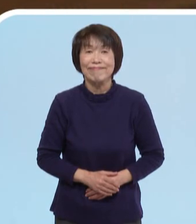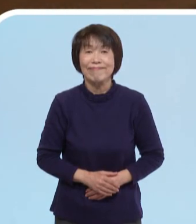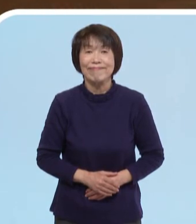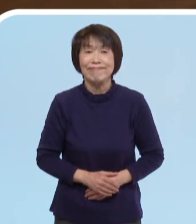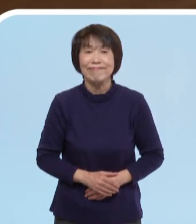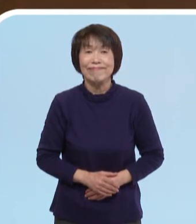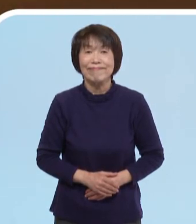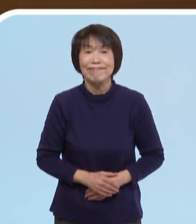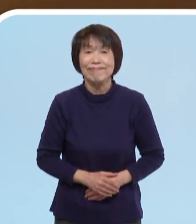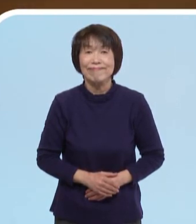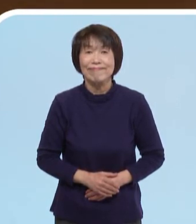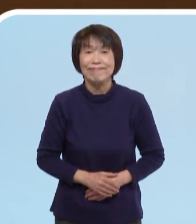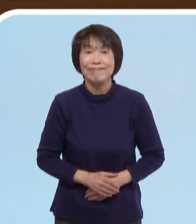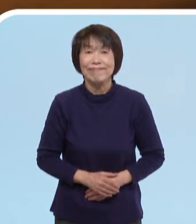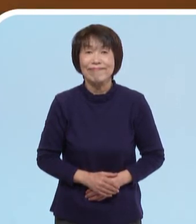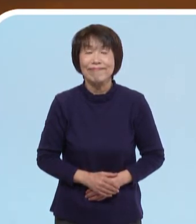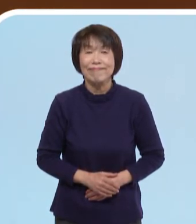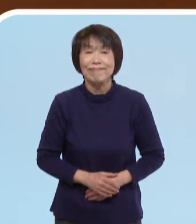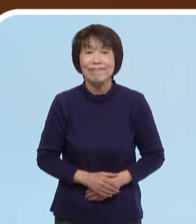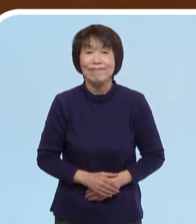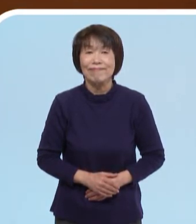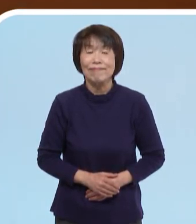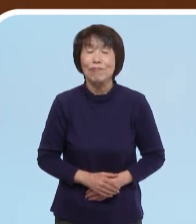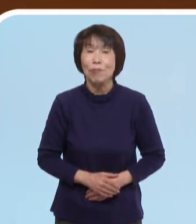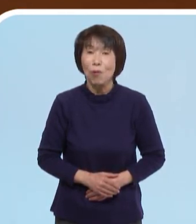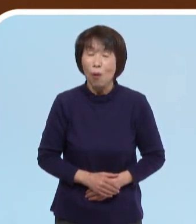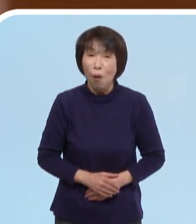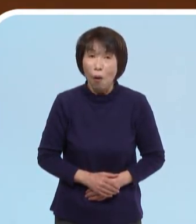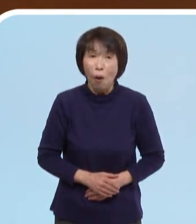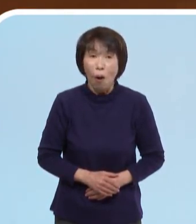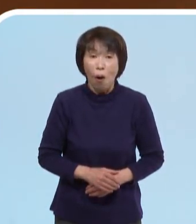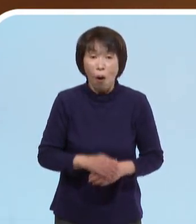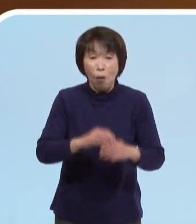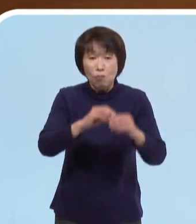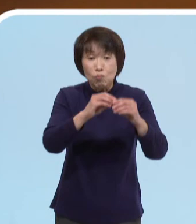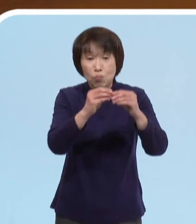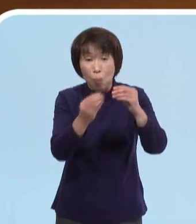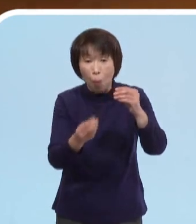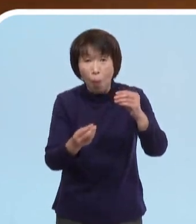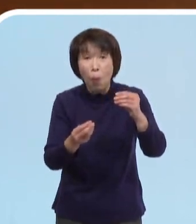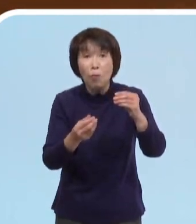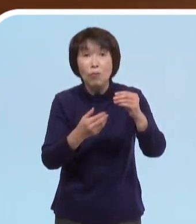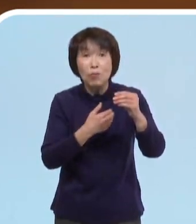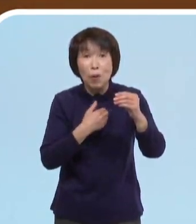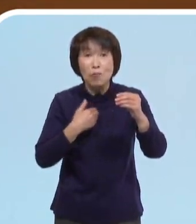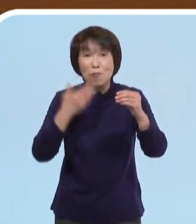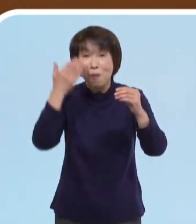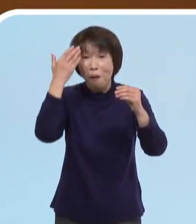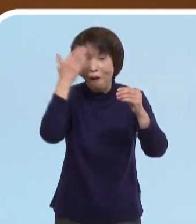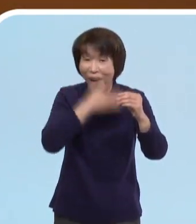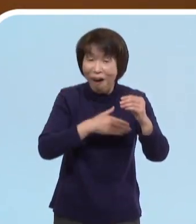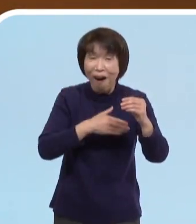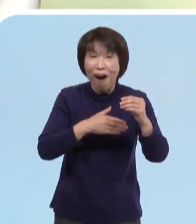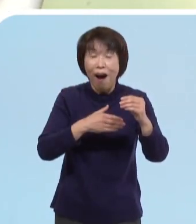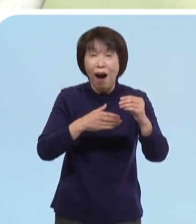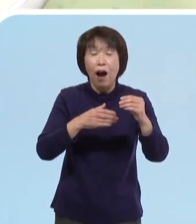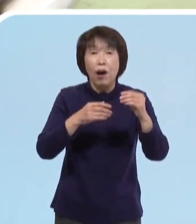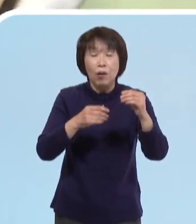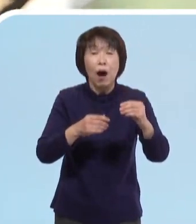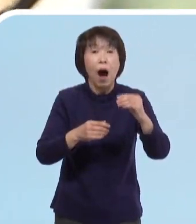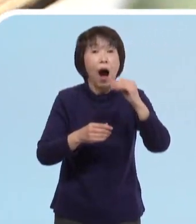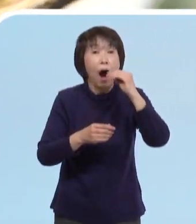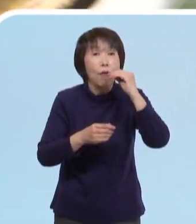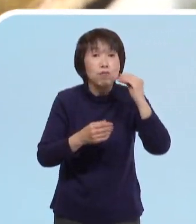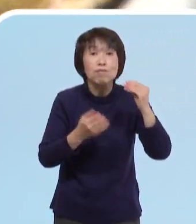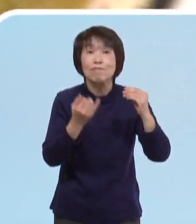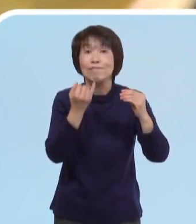これを召し上がっていただきます。 おお、こんなにスルッと身が外れるんですね。そ